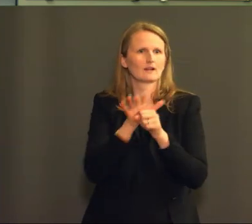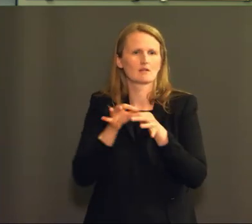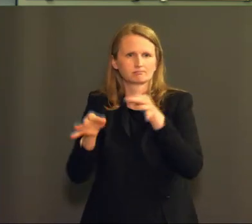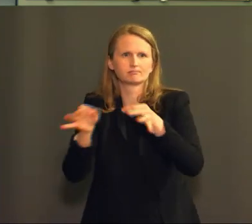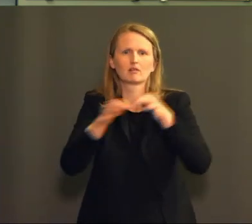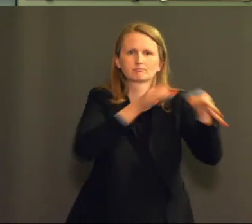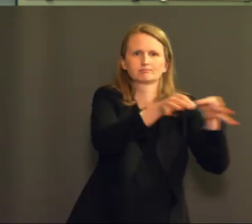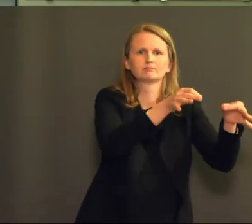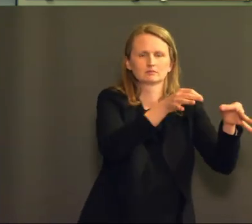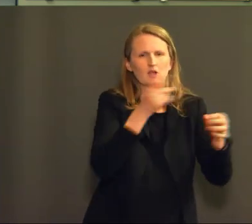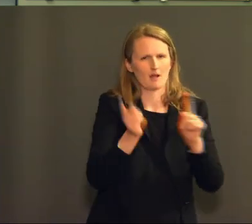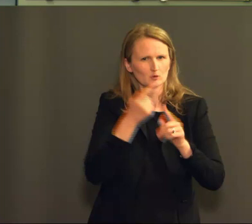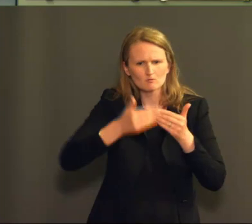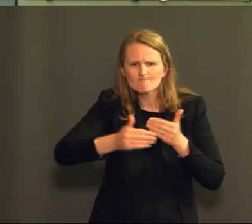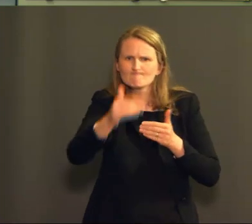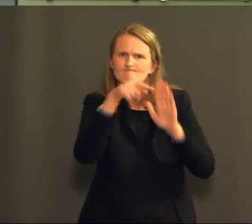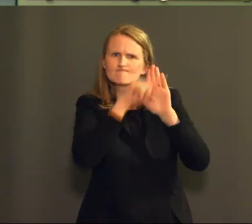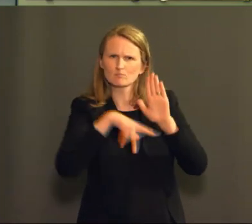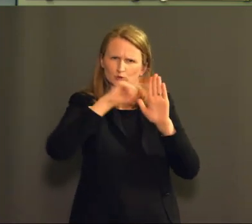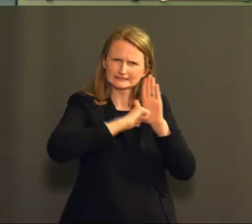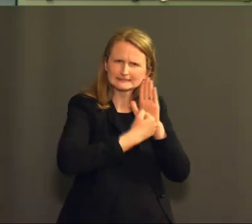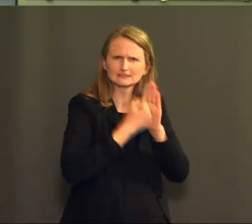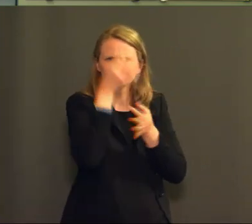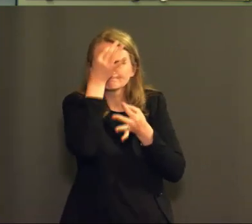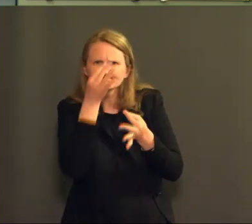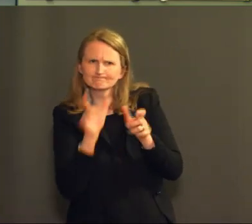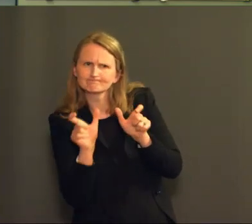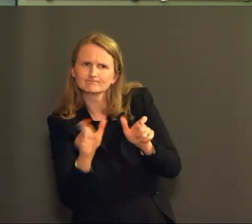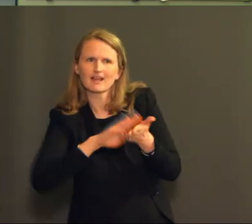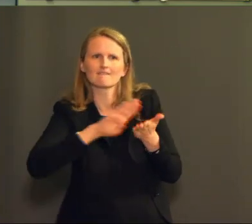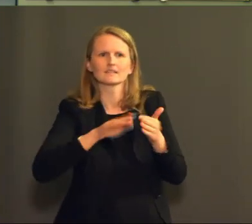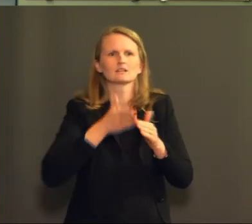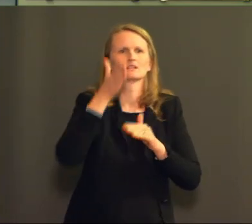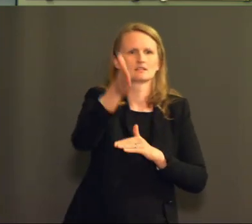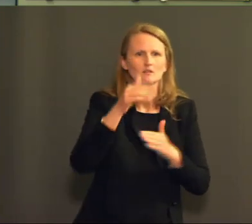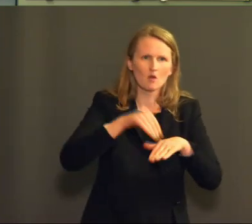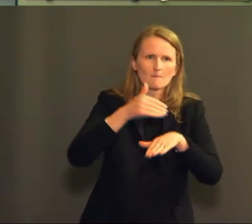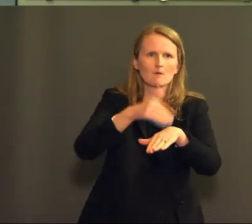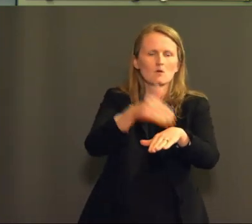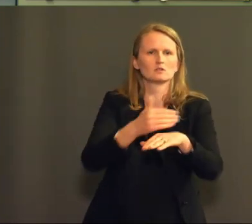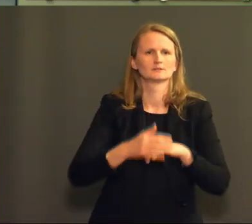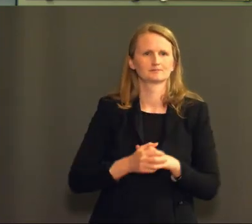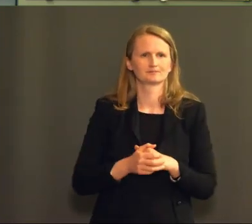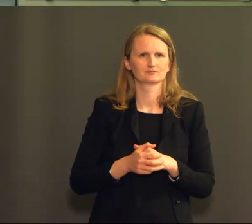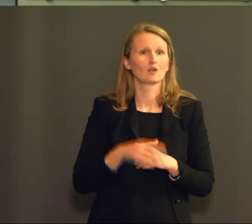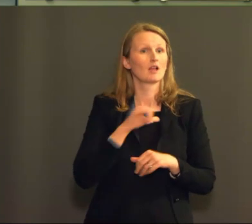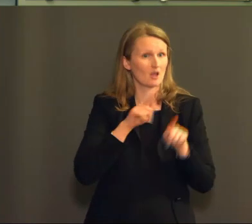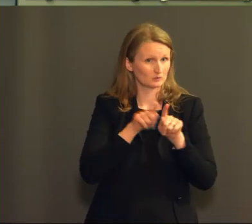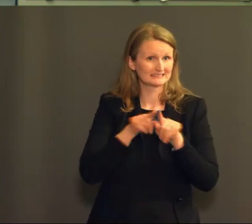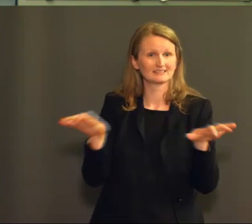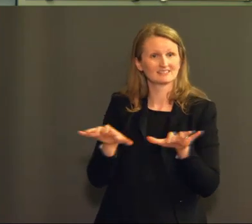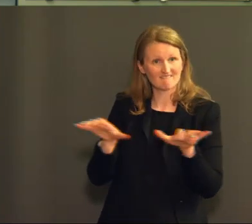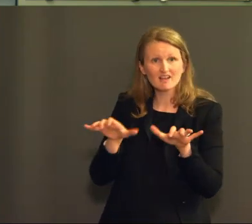non médicales apparaissent également impactées par la circulation virale accrue au sein de la population. Parmi